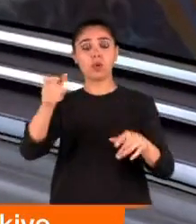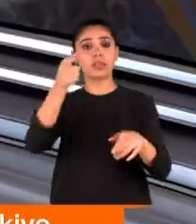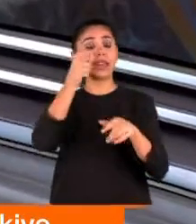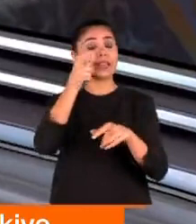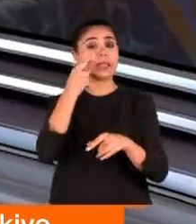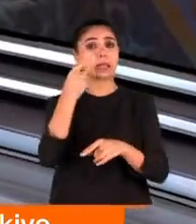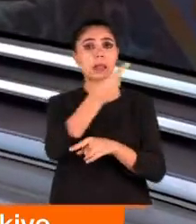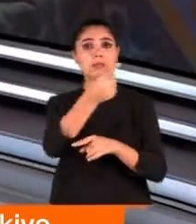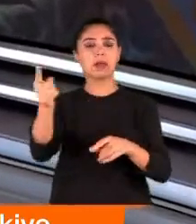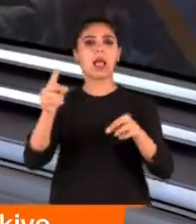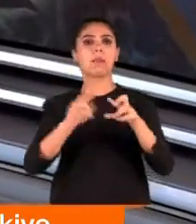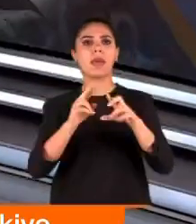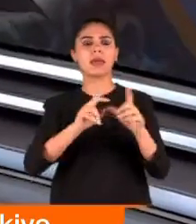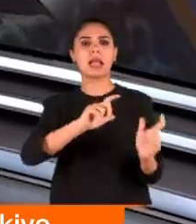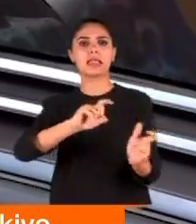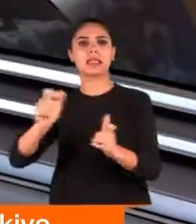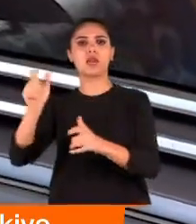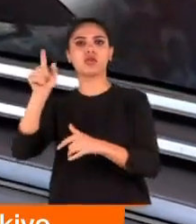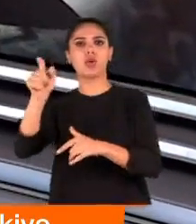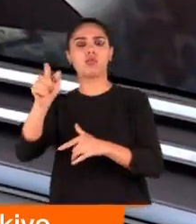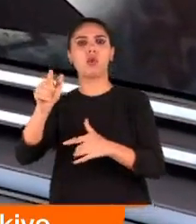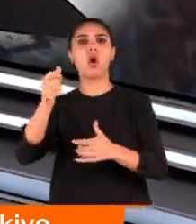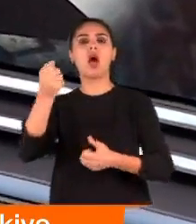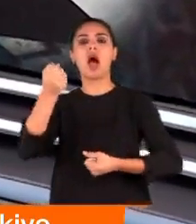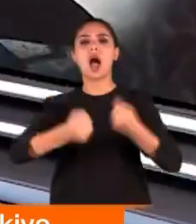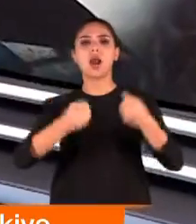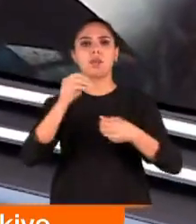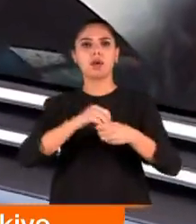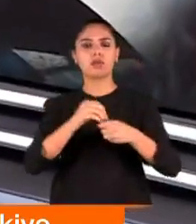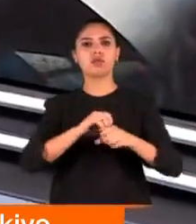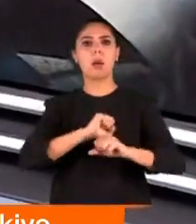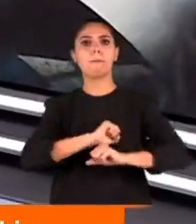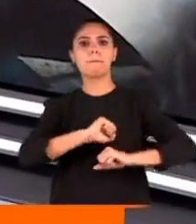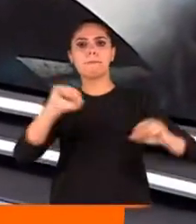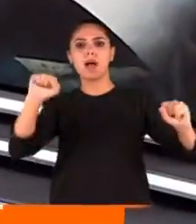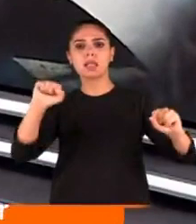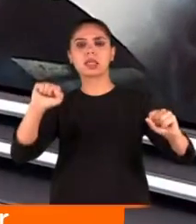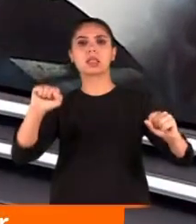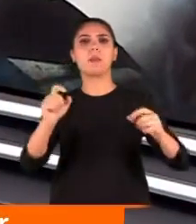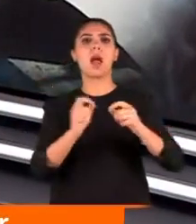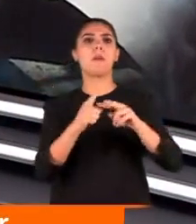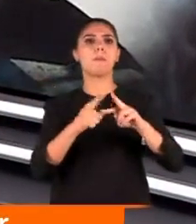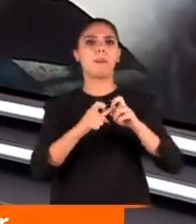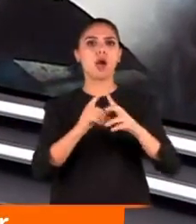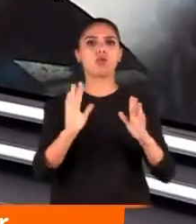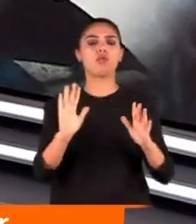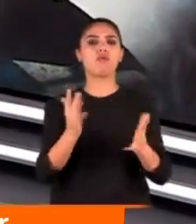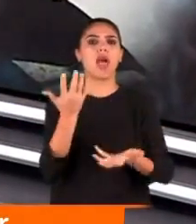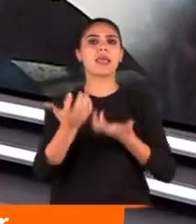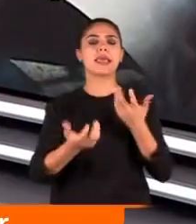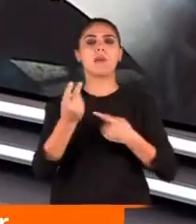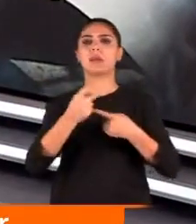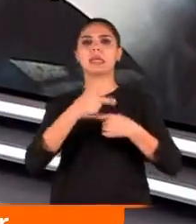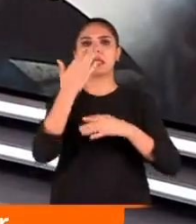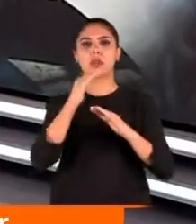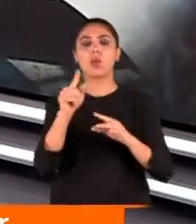dikkat. PKK'lıları taşıyan ve vurulan bu arazi aracında herhangi bir patlama, barut yahut yanma izi yok.